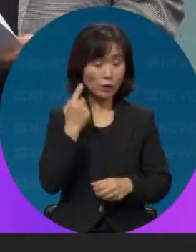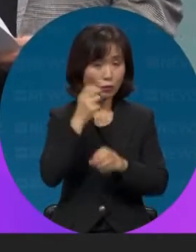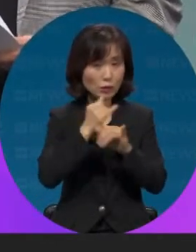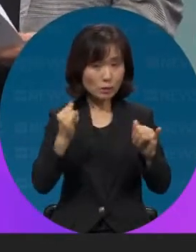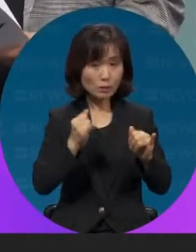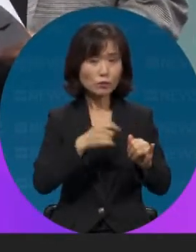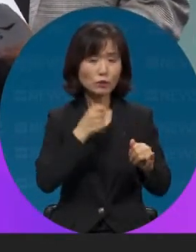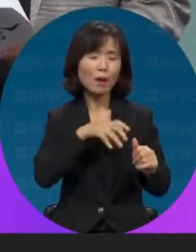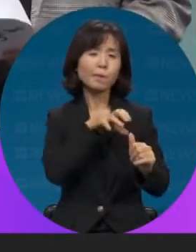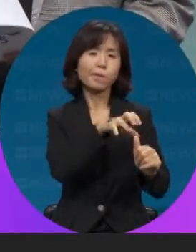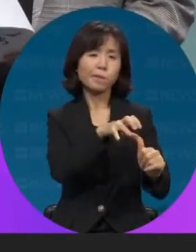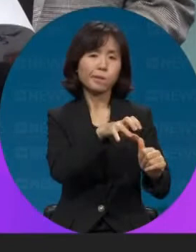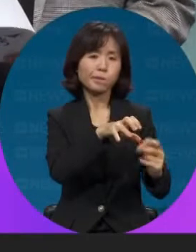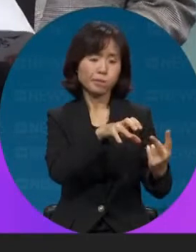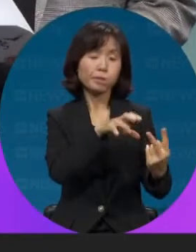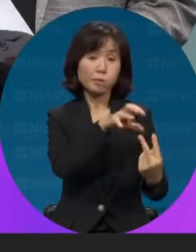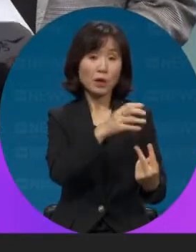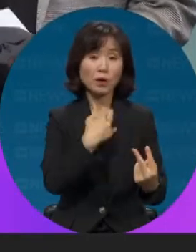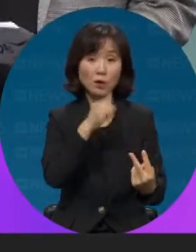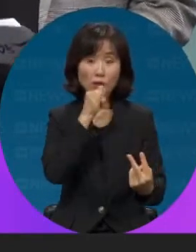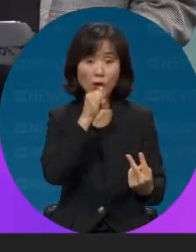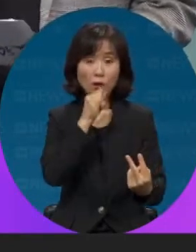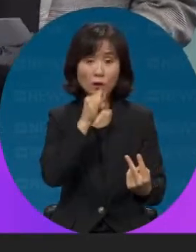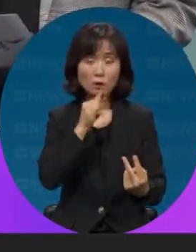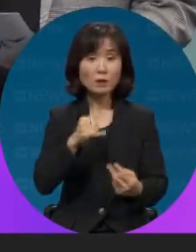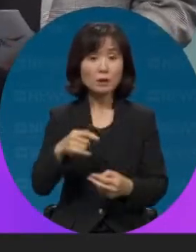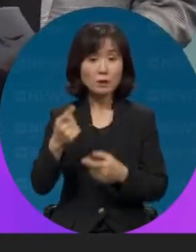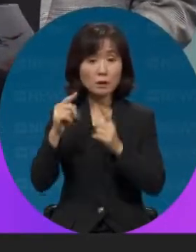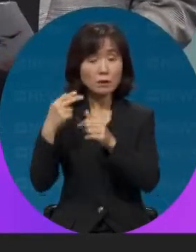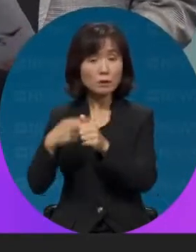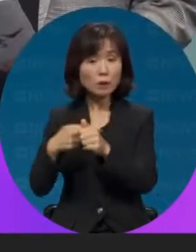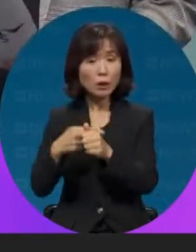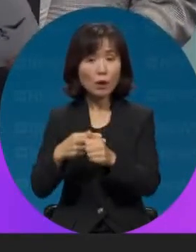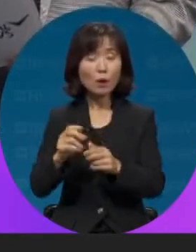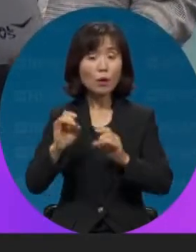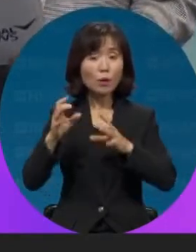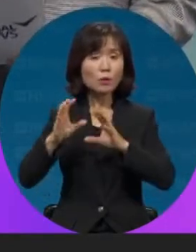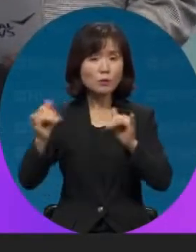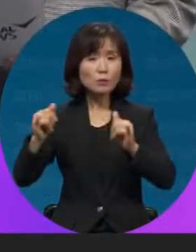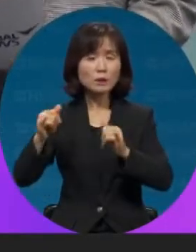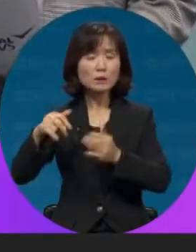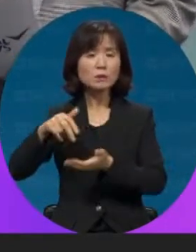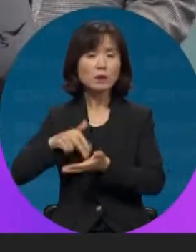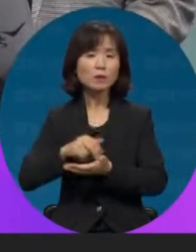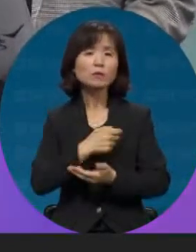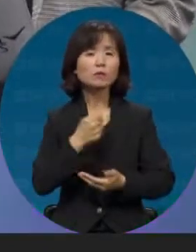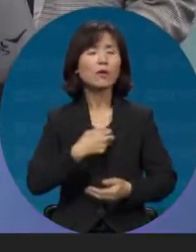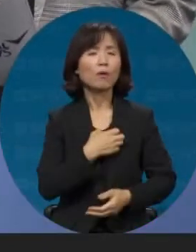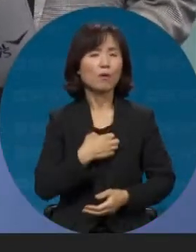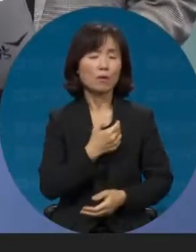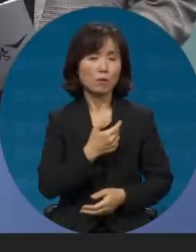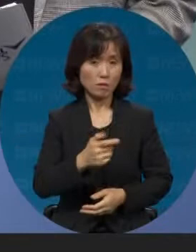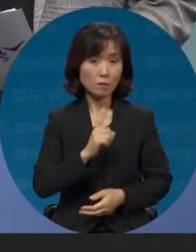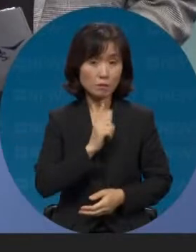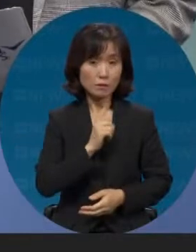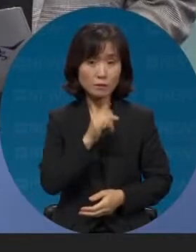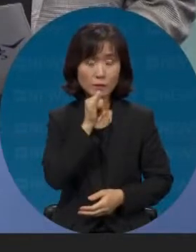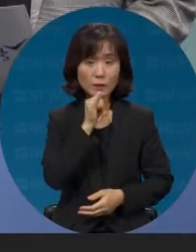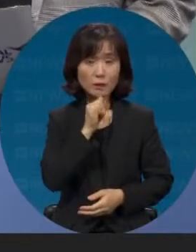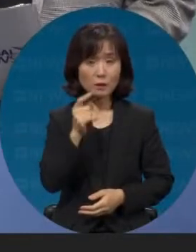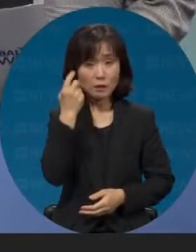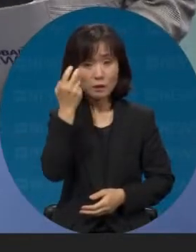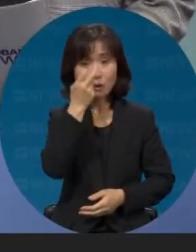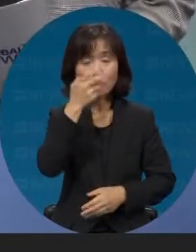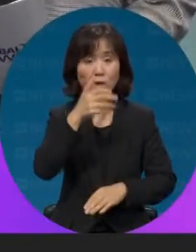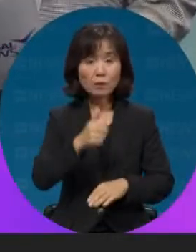했습니다 이런 상황에 바턴 교수는 호주 국민들이 중국을 그의 걱정하고 있다고 설명 하는데요 한 설문조사에 따르면 홀쭉